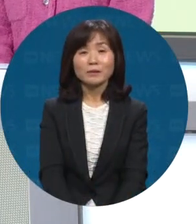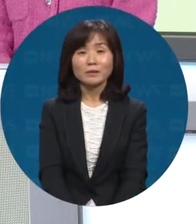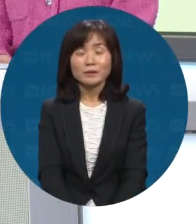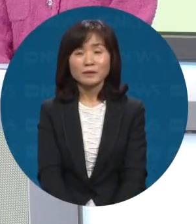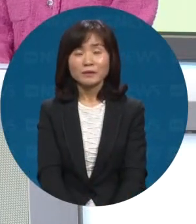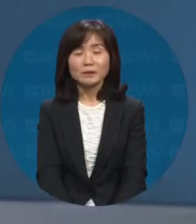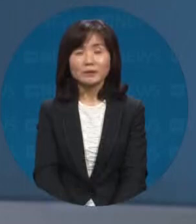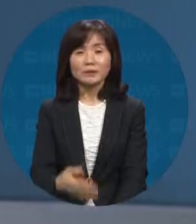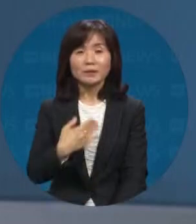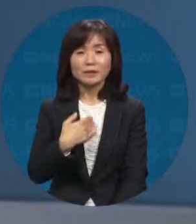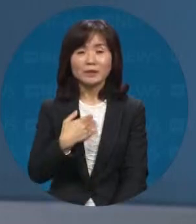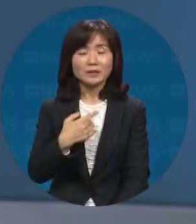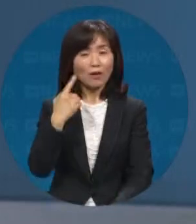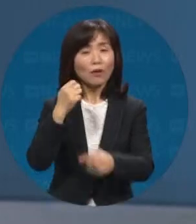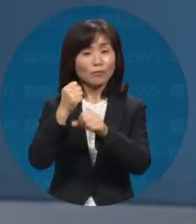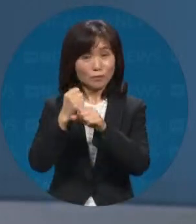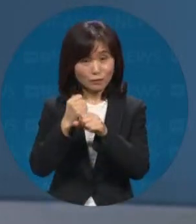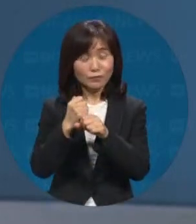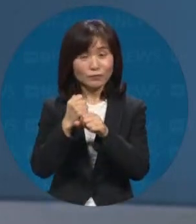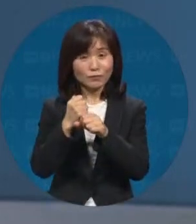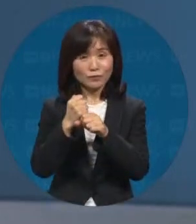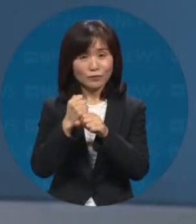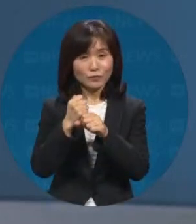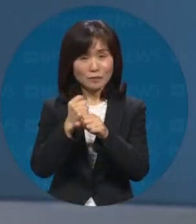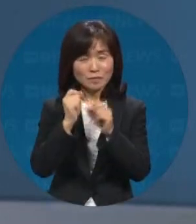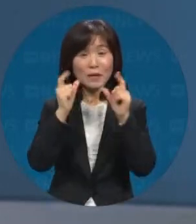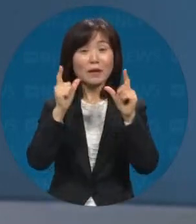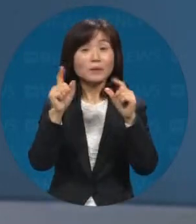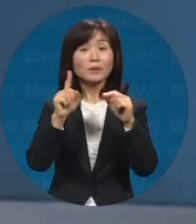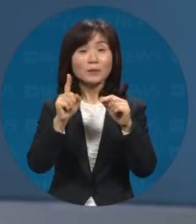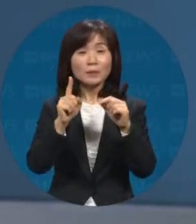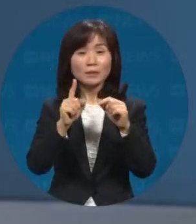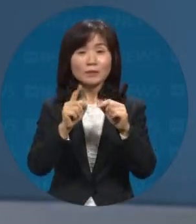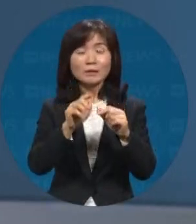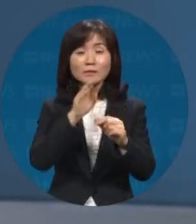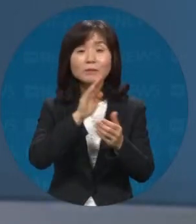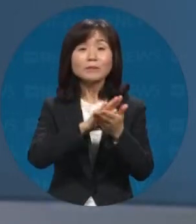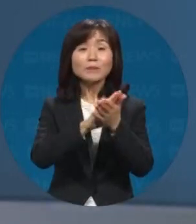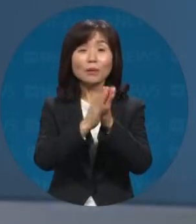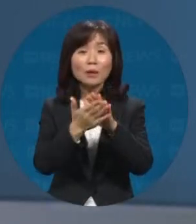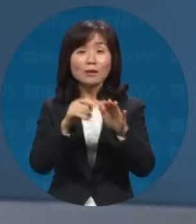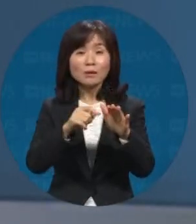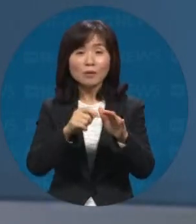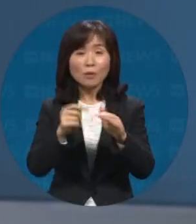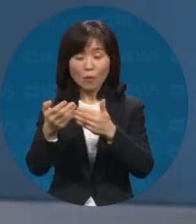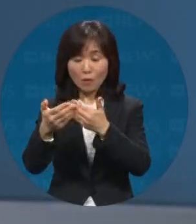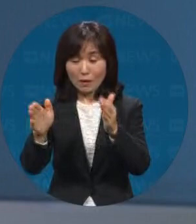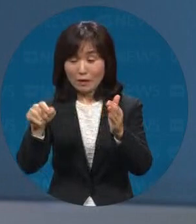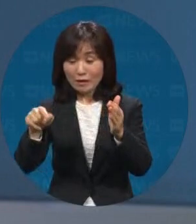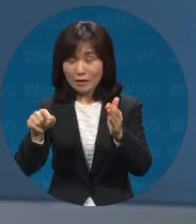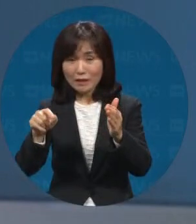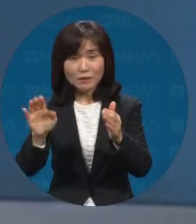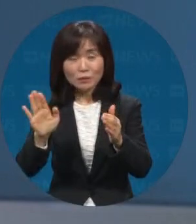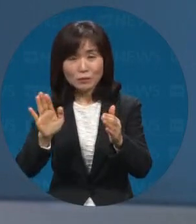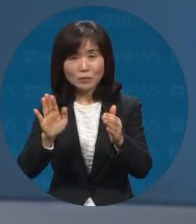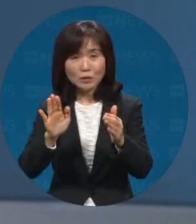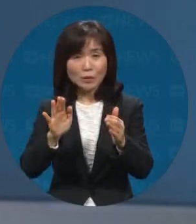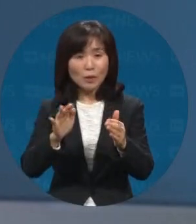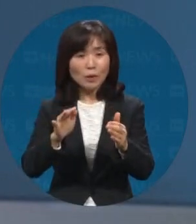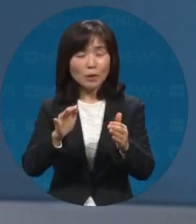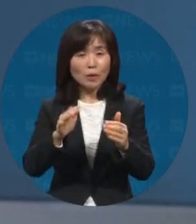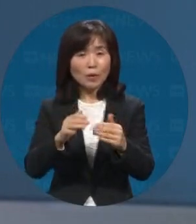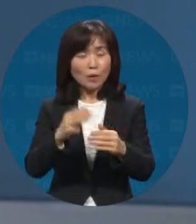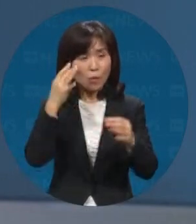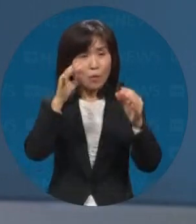제가이 소박한 연구를 하면서 알게 된 것은 진정한 변화는 공간이 아니라 공간을